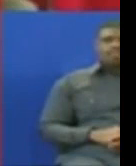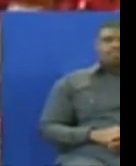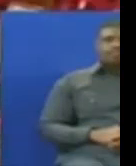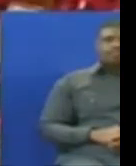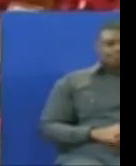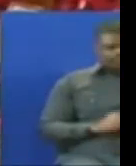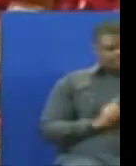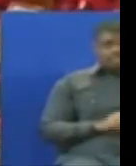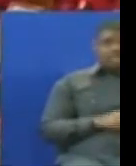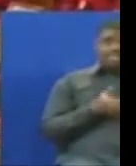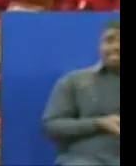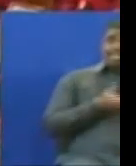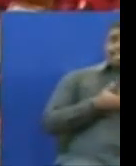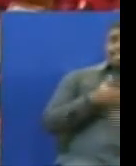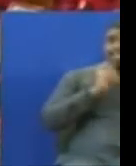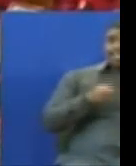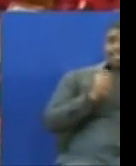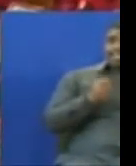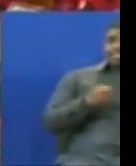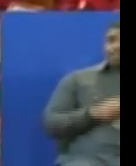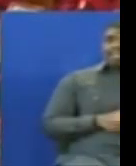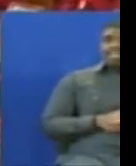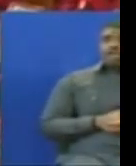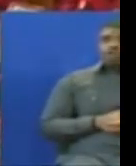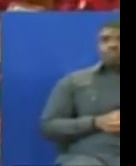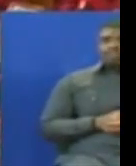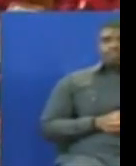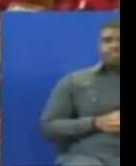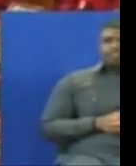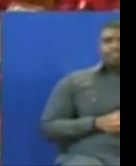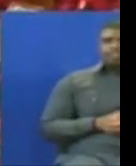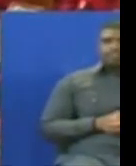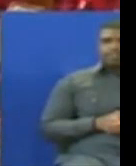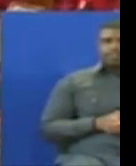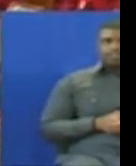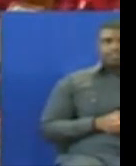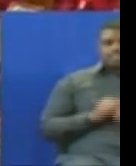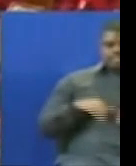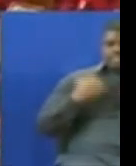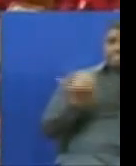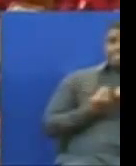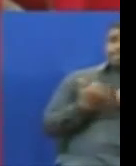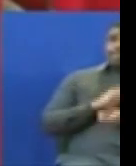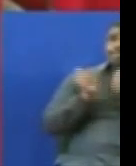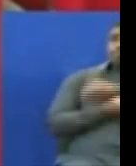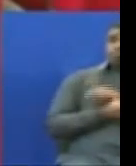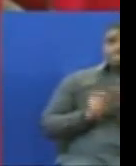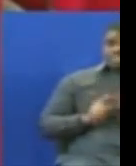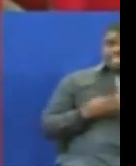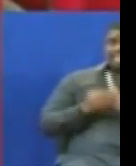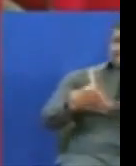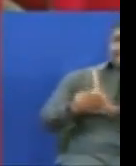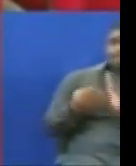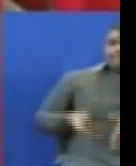Mheshimiwa Naibu Spika, tunayo barabara ambayo iko kwenye ilani ya Chama cha Mapinduzi. ya kuunganisha mkoa wa